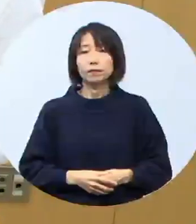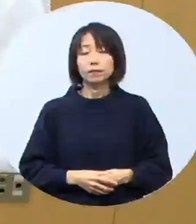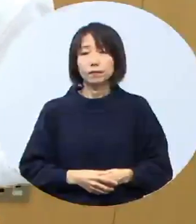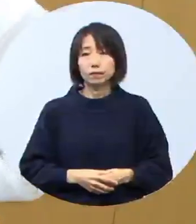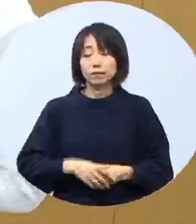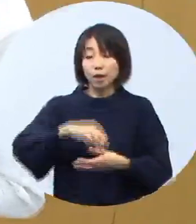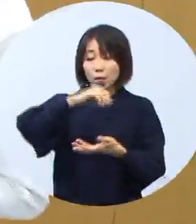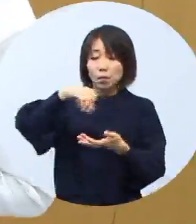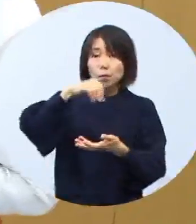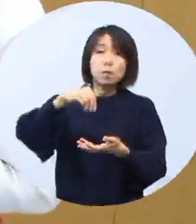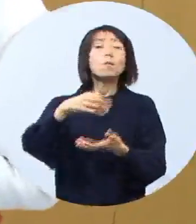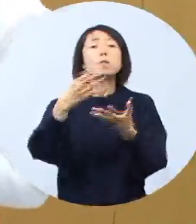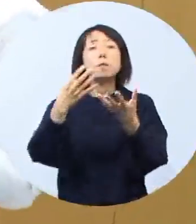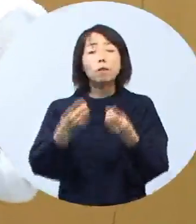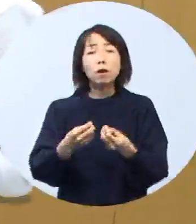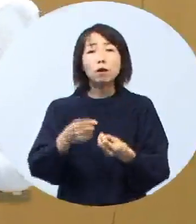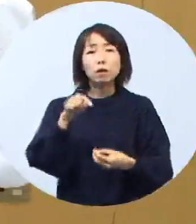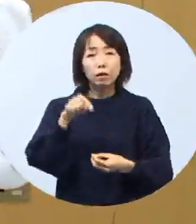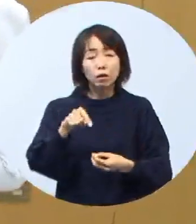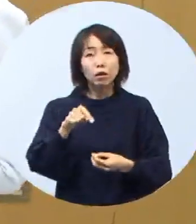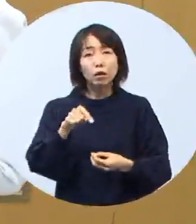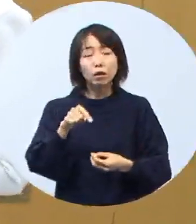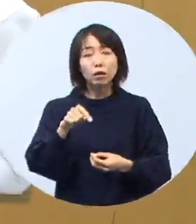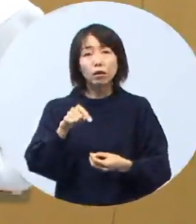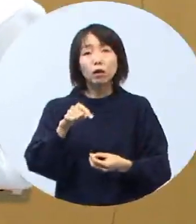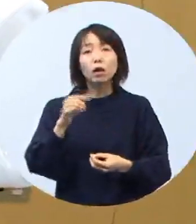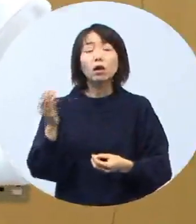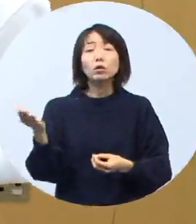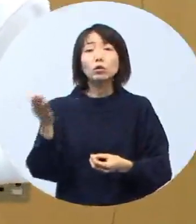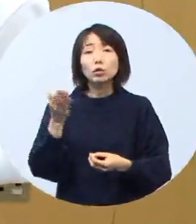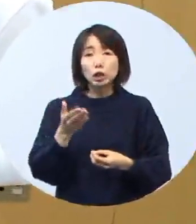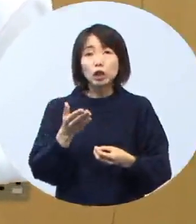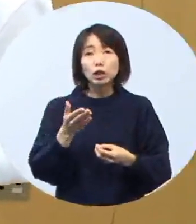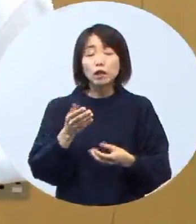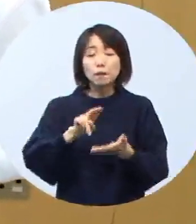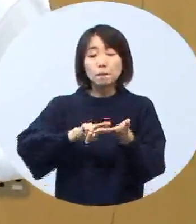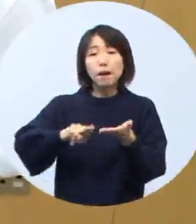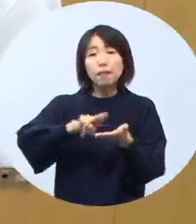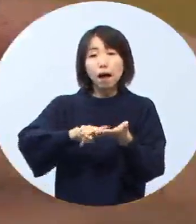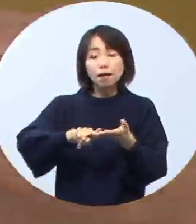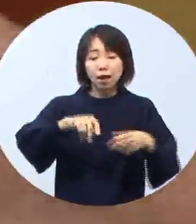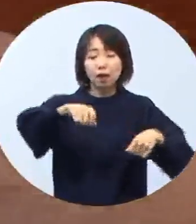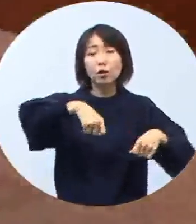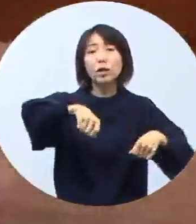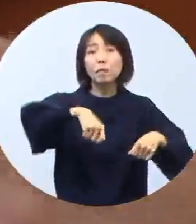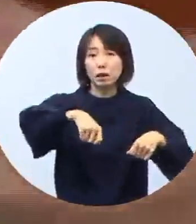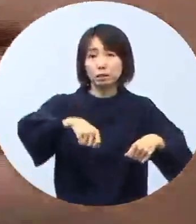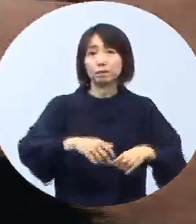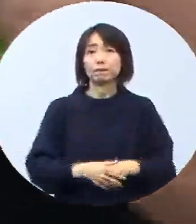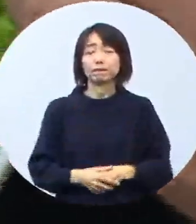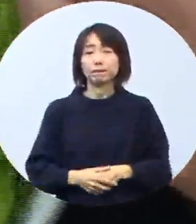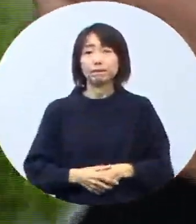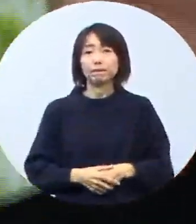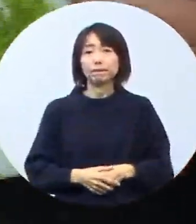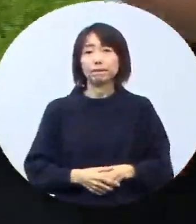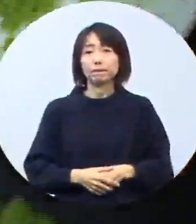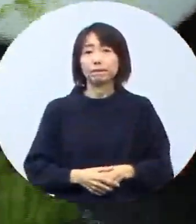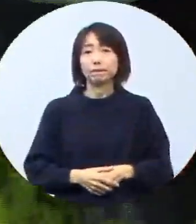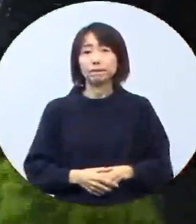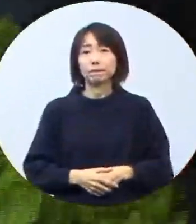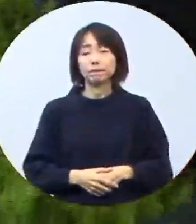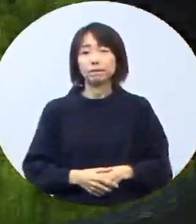フードプロセッサーで細かくなったブロッコリーですが、どうしていきますか？ はい、これをバターで炒めていきます。 はい、